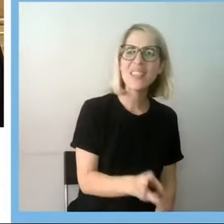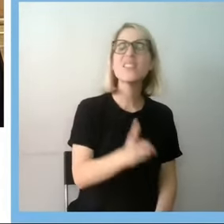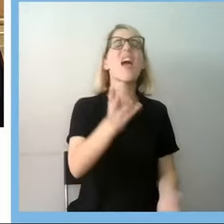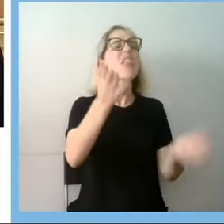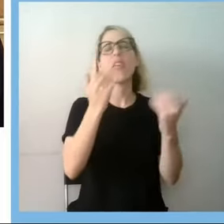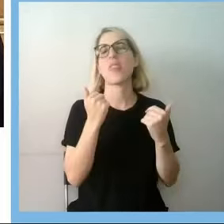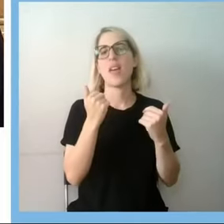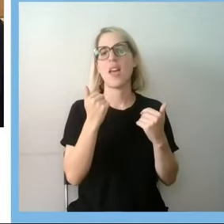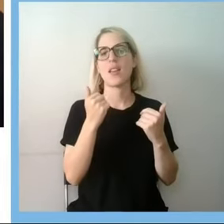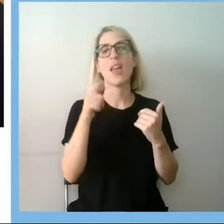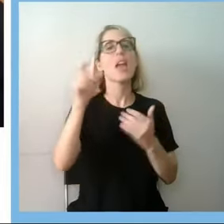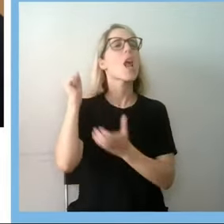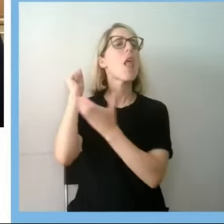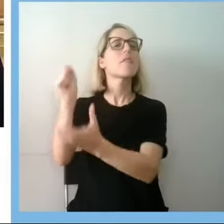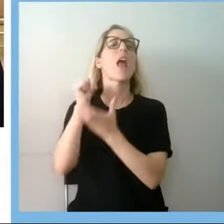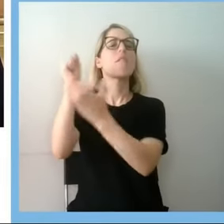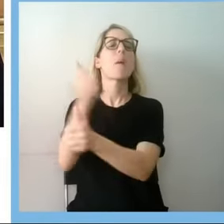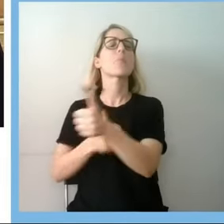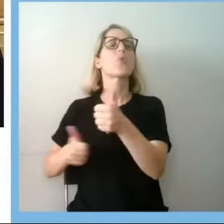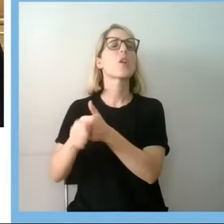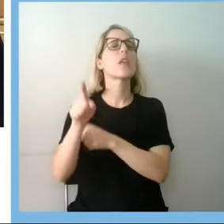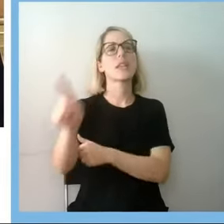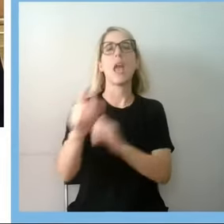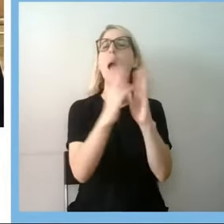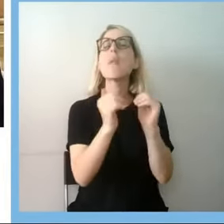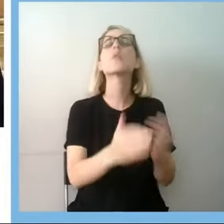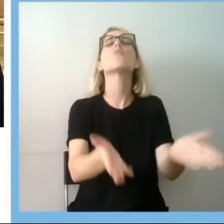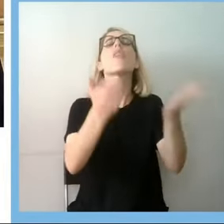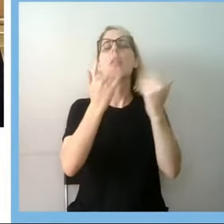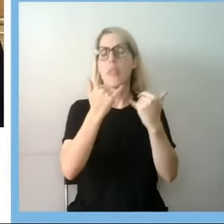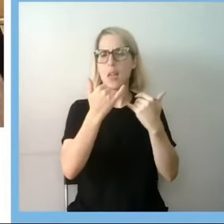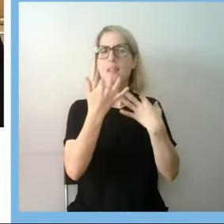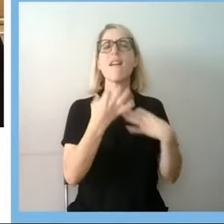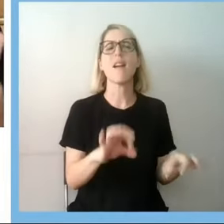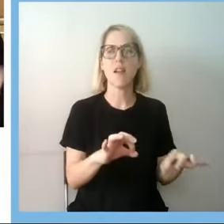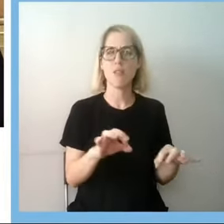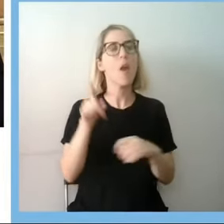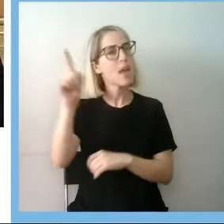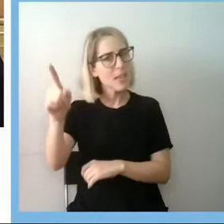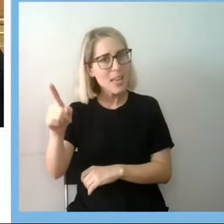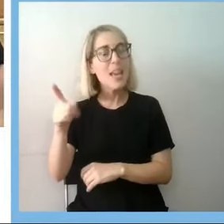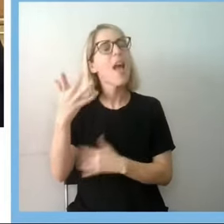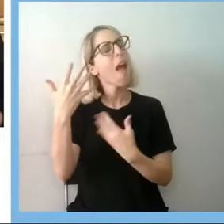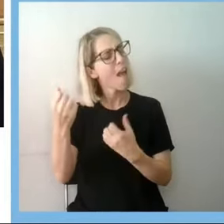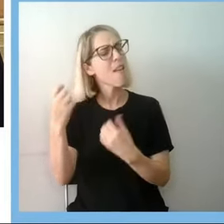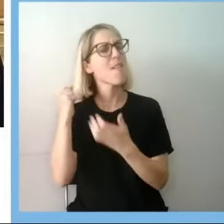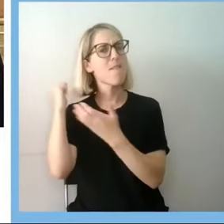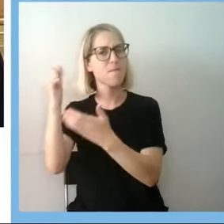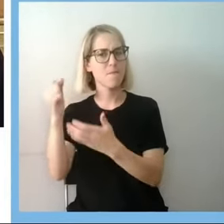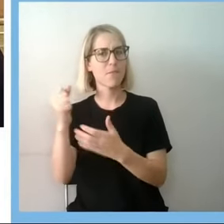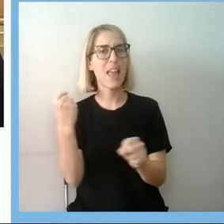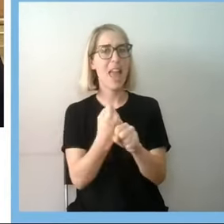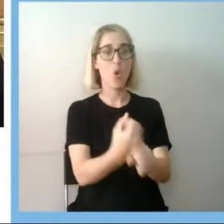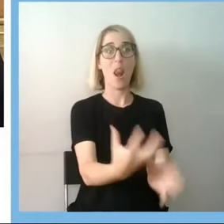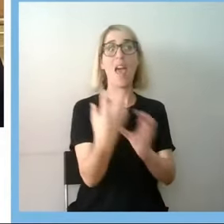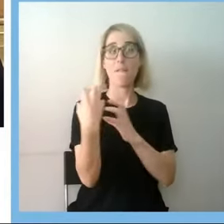εκεί πάνε τα λεφτά, εκεί είναι οι προτεραιότητές σας. Για να μιλάμε καθαρά. Και φυσικά η εργολαβία μπορεί να κάνει μια δουλειά, αλλά